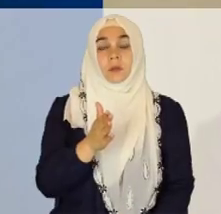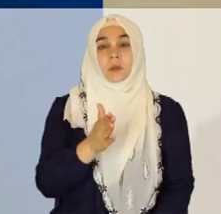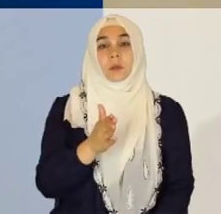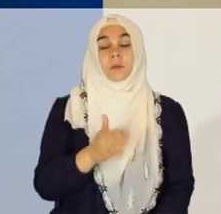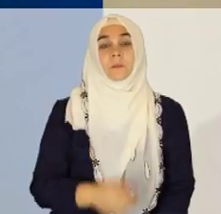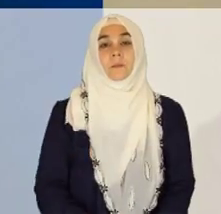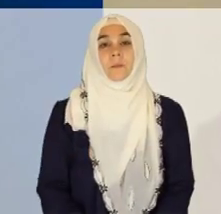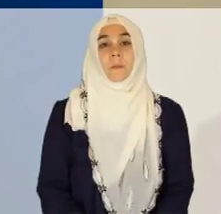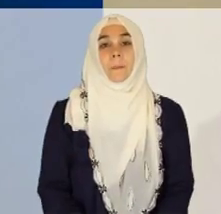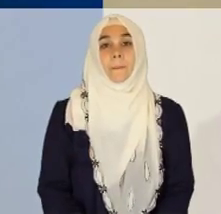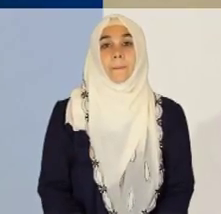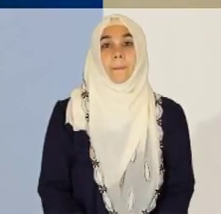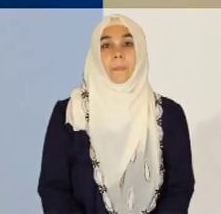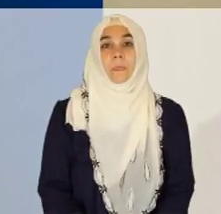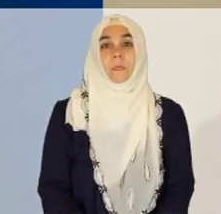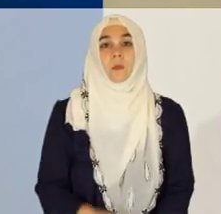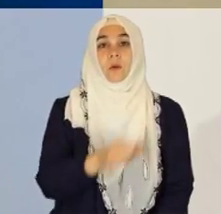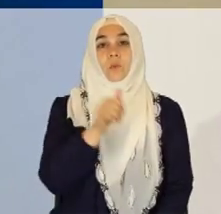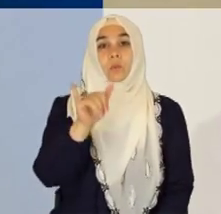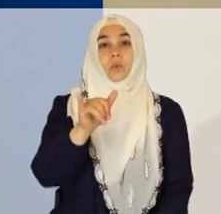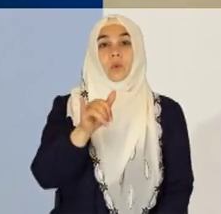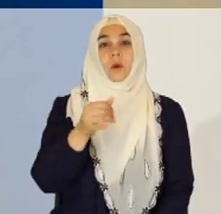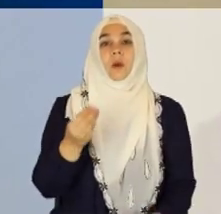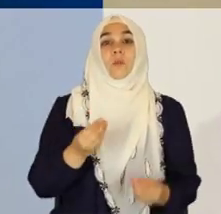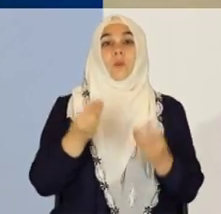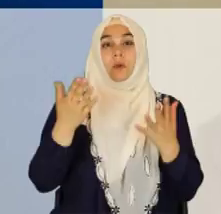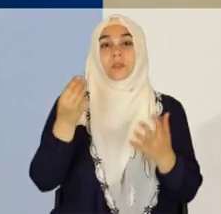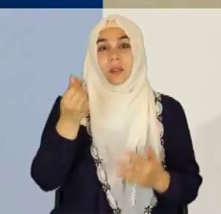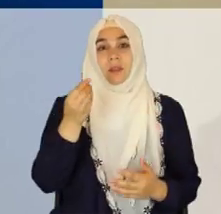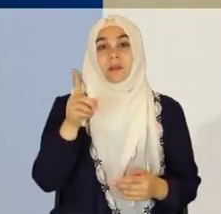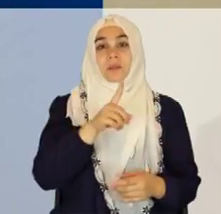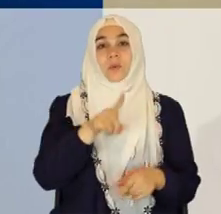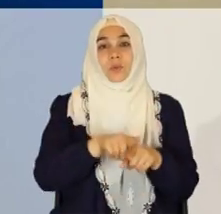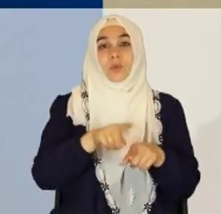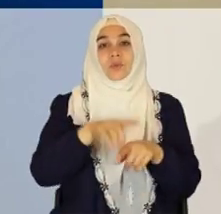quvadigan bo'lsa, u moli dunyo uni o'ziga qul qilib oladi.